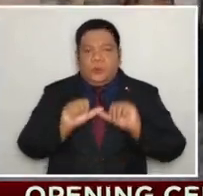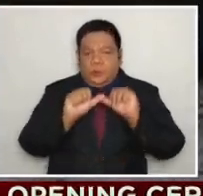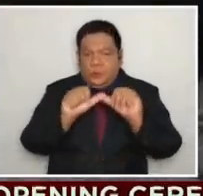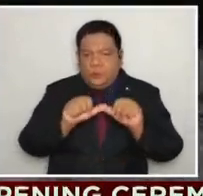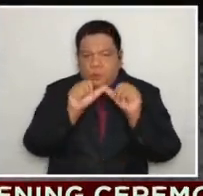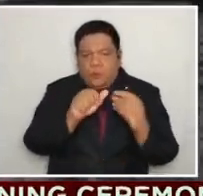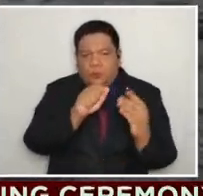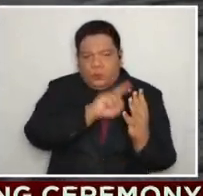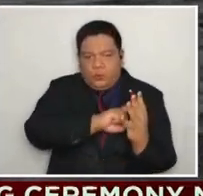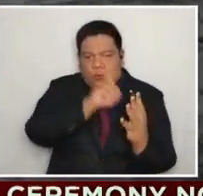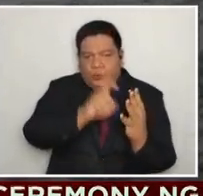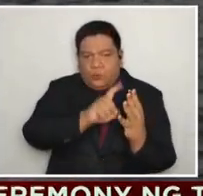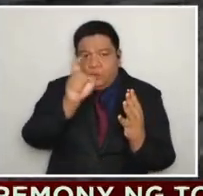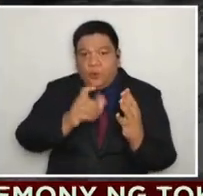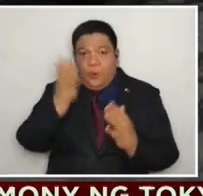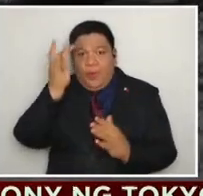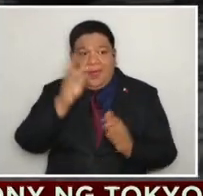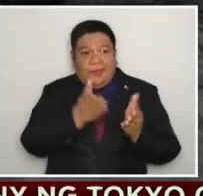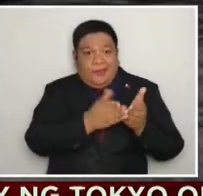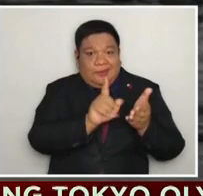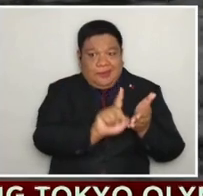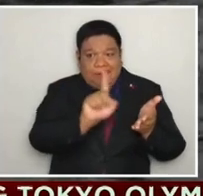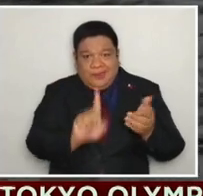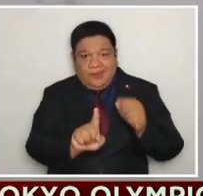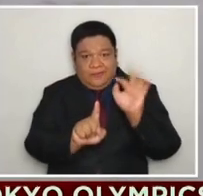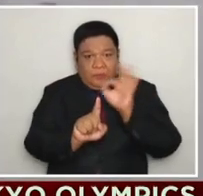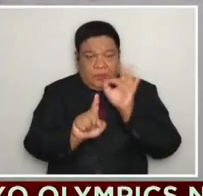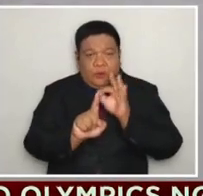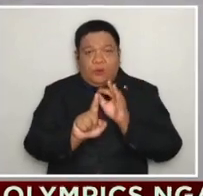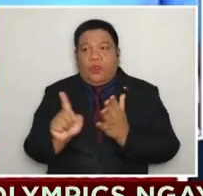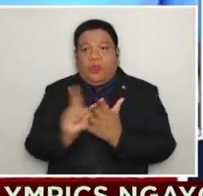sa mga nakasalamuhang tripulanteng Pinoy.